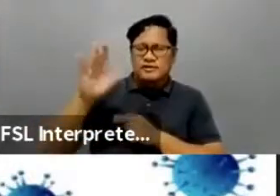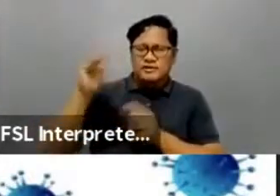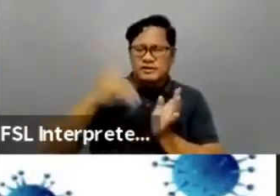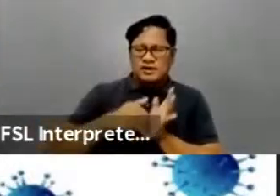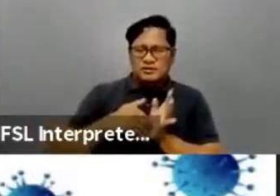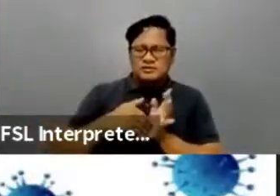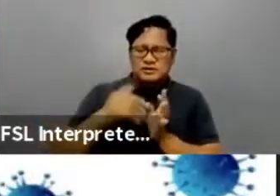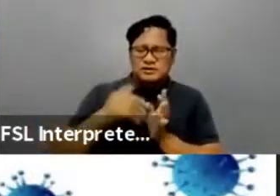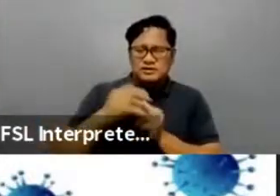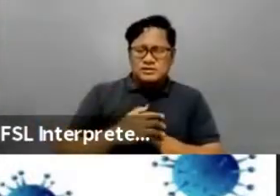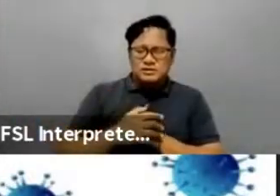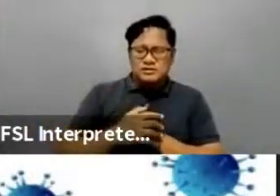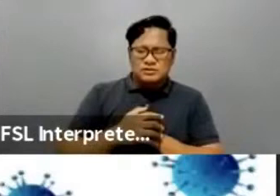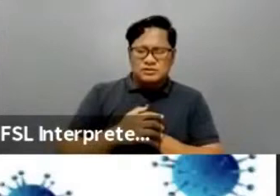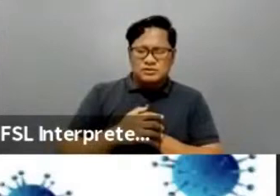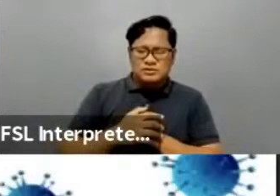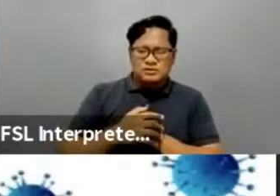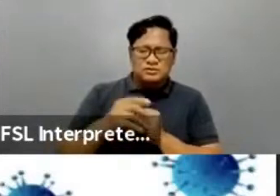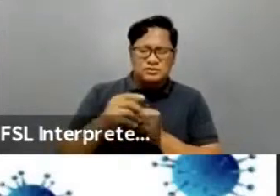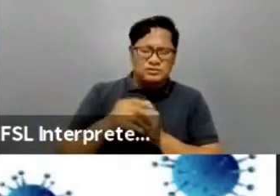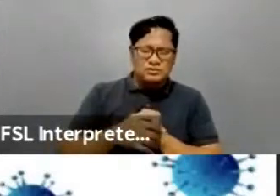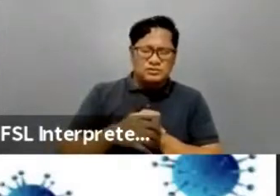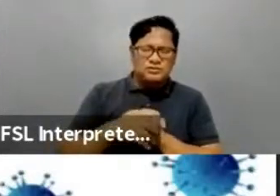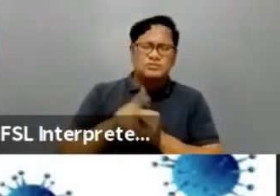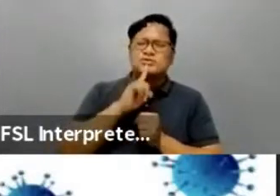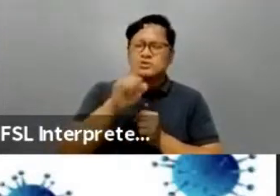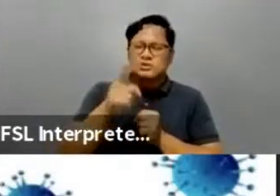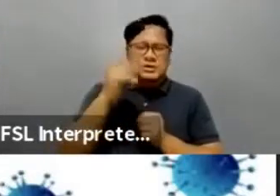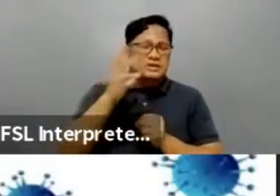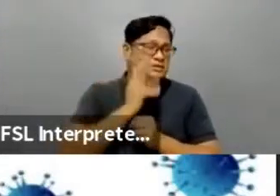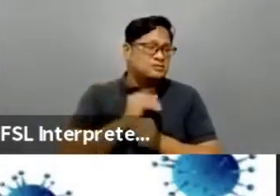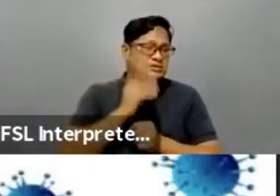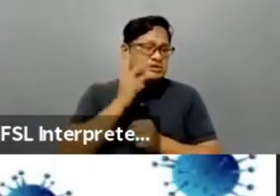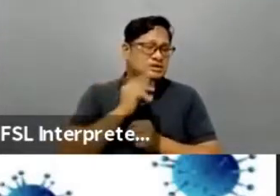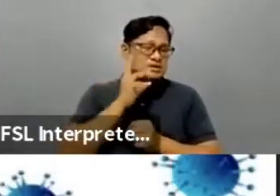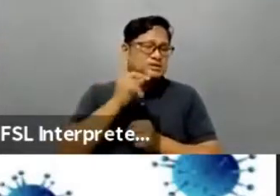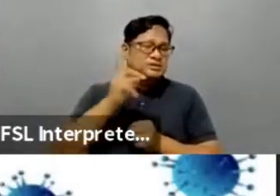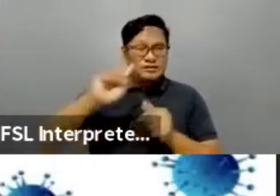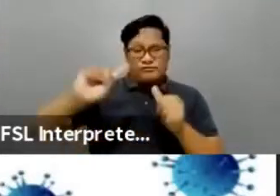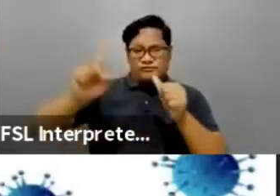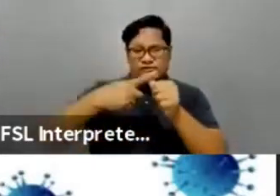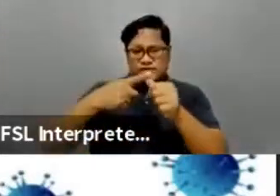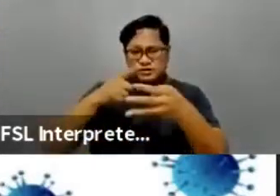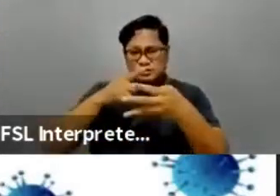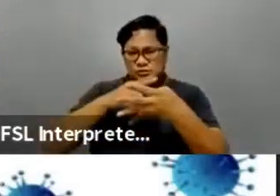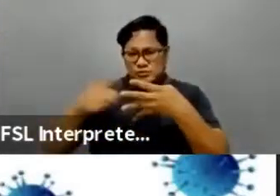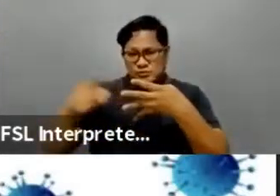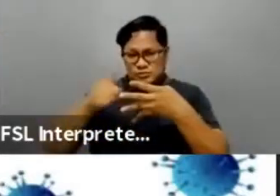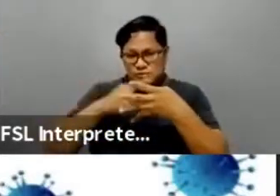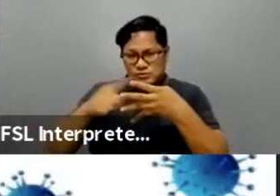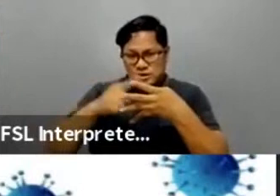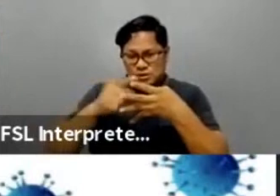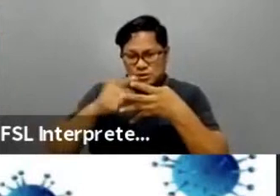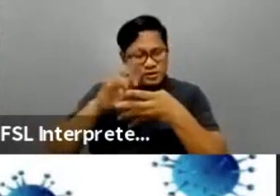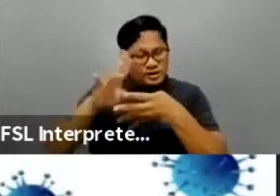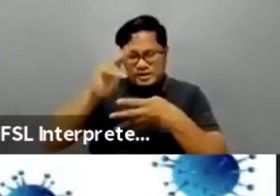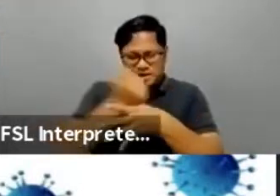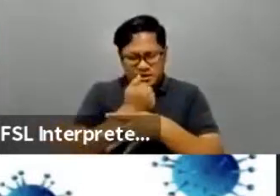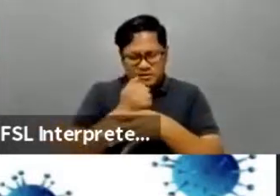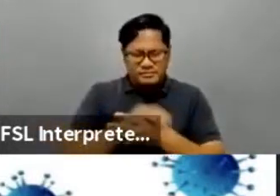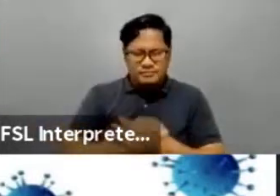mahigit sa isang araw na na-experience natin nung first week of April.